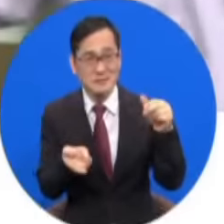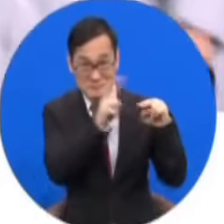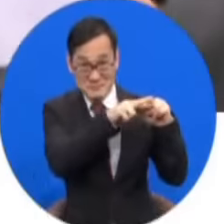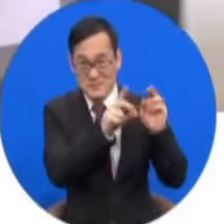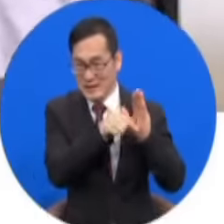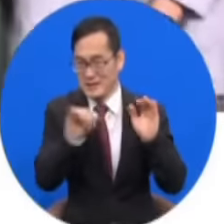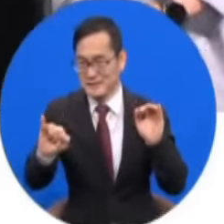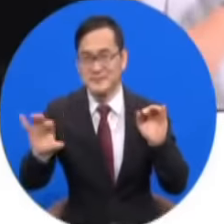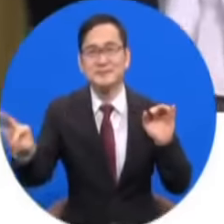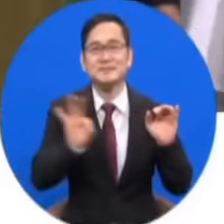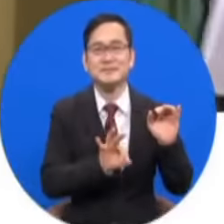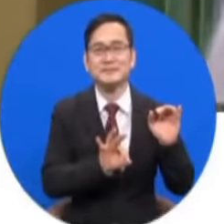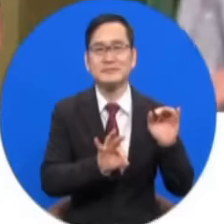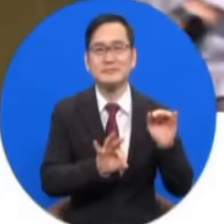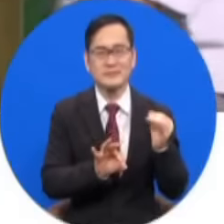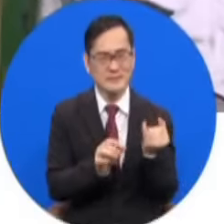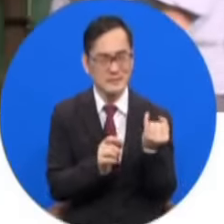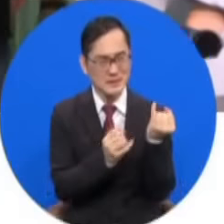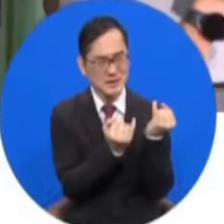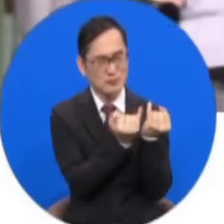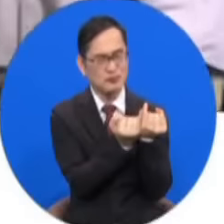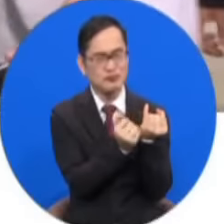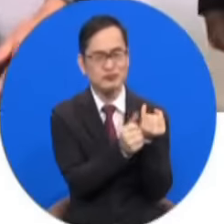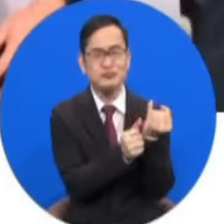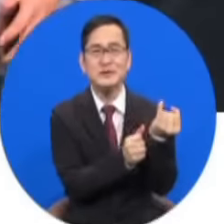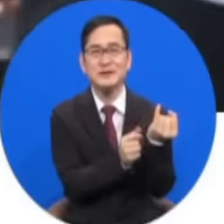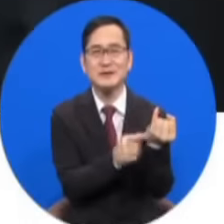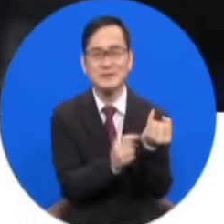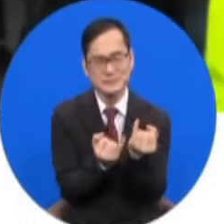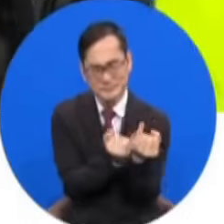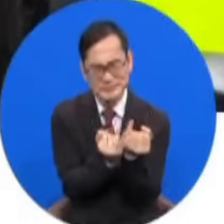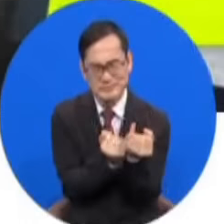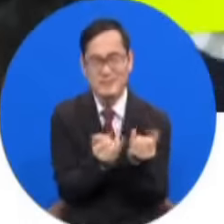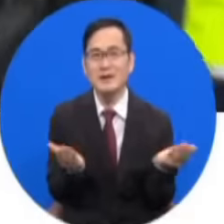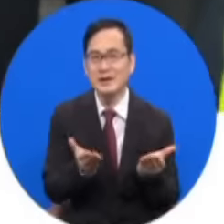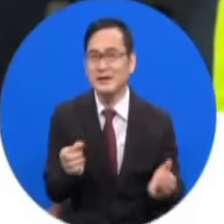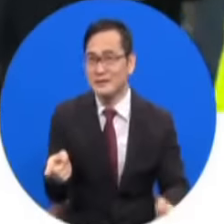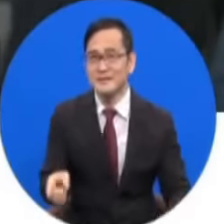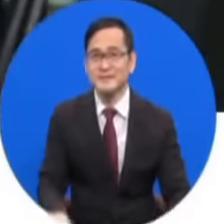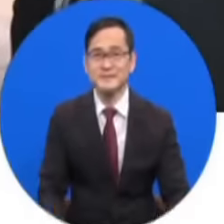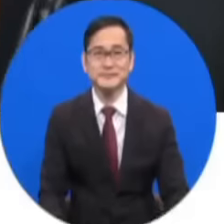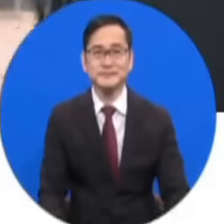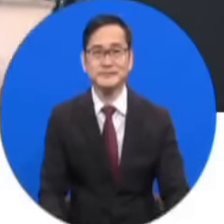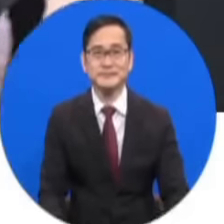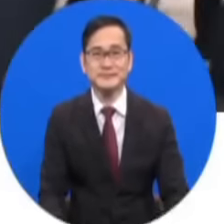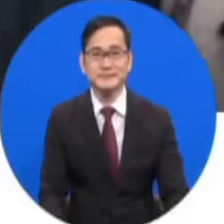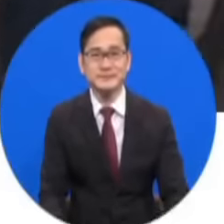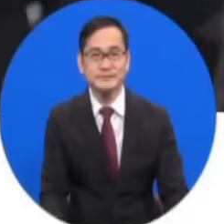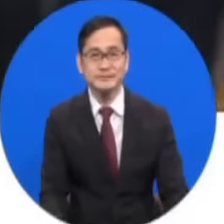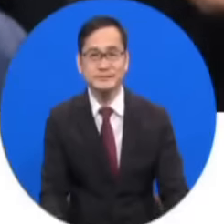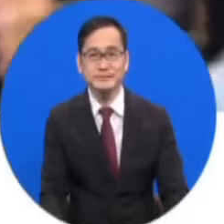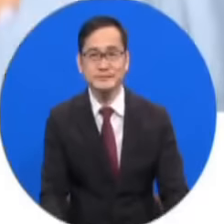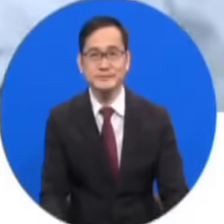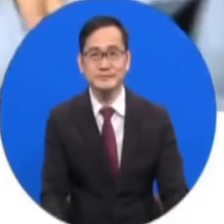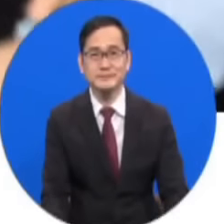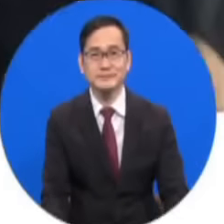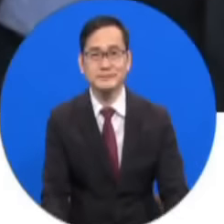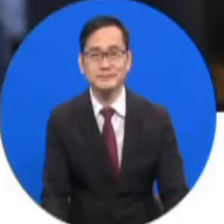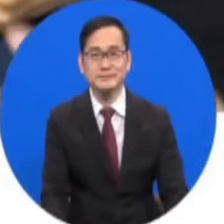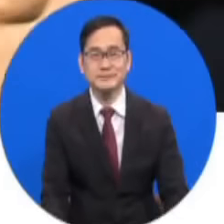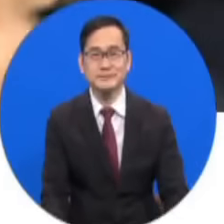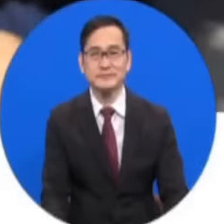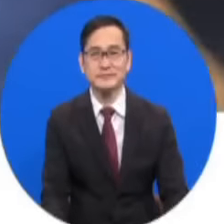보면은 거의 김혜경 씨의 수행비서 역할을 한 그런 어 활동들이 지금 밝혀지고 있거든요 그렇기 때문에